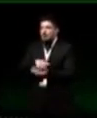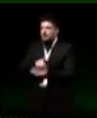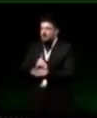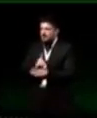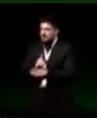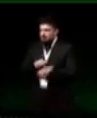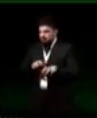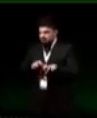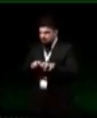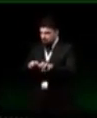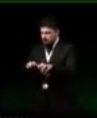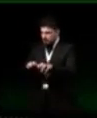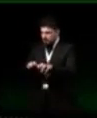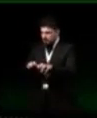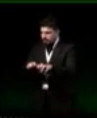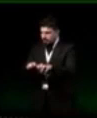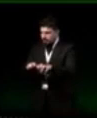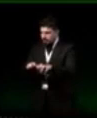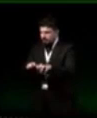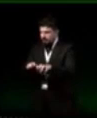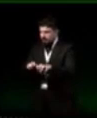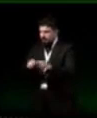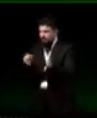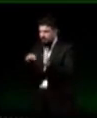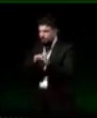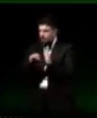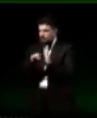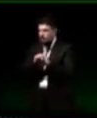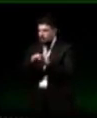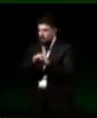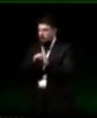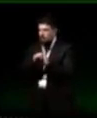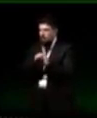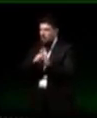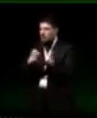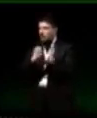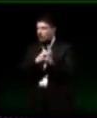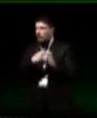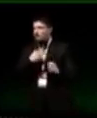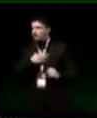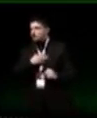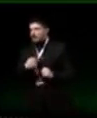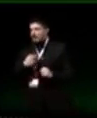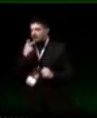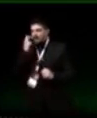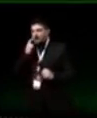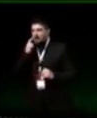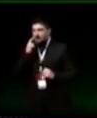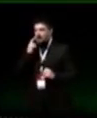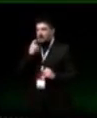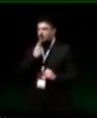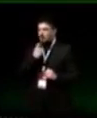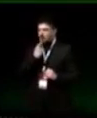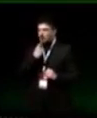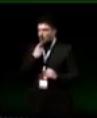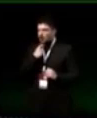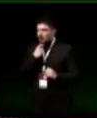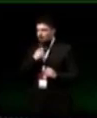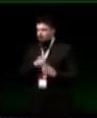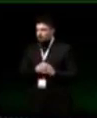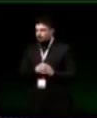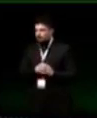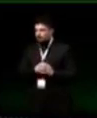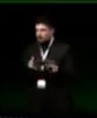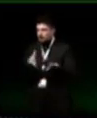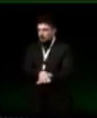recupera il tratto simbolico del logo bianco, verde e rosso, che non è che semplicemente l'incrocio tra la cultura,